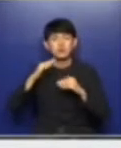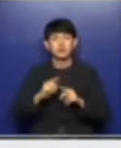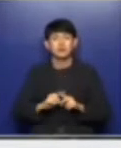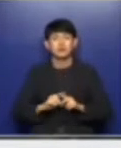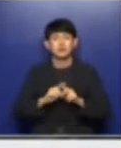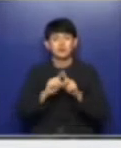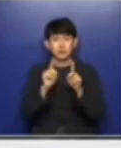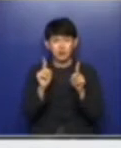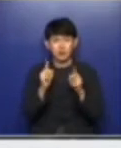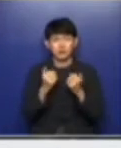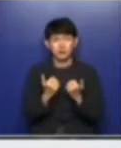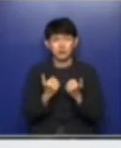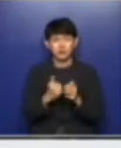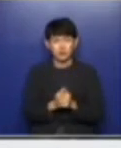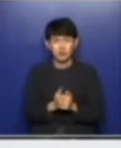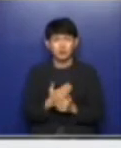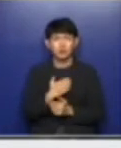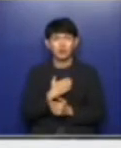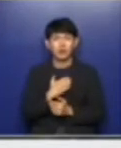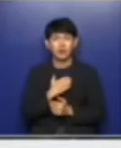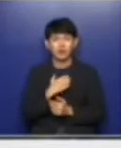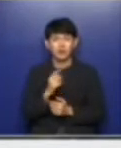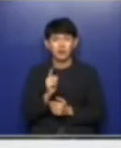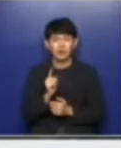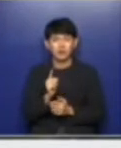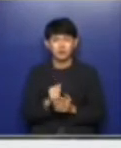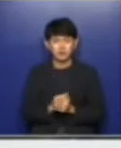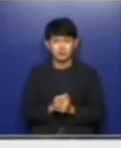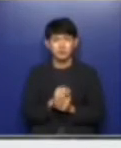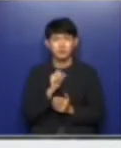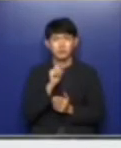ะครับสิ่งที่อยากจะบอกท่านว่า